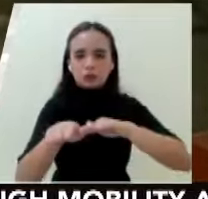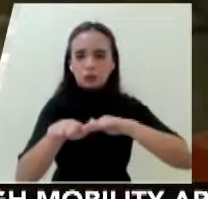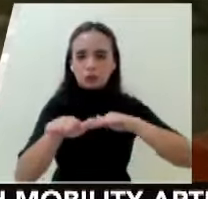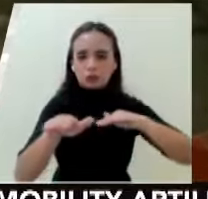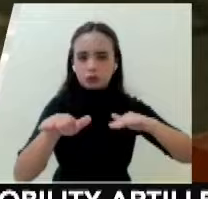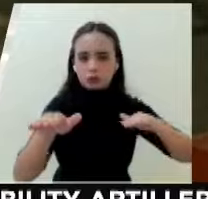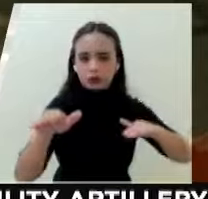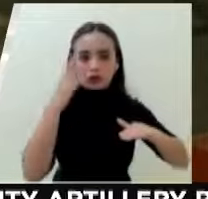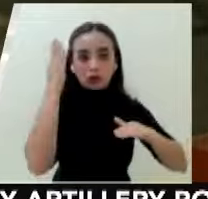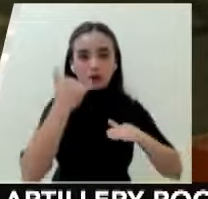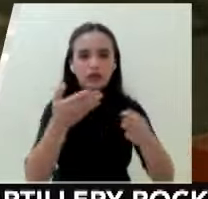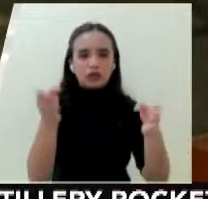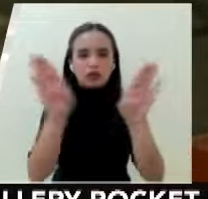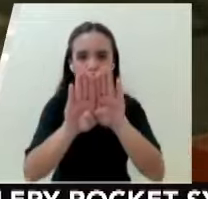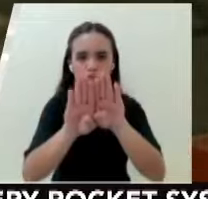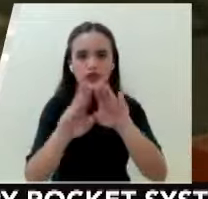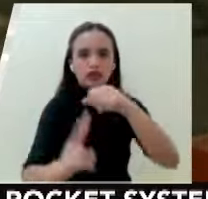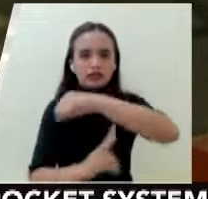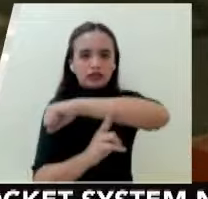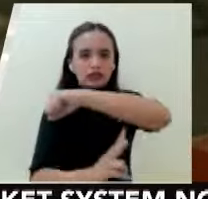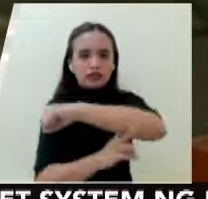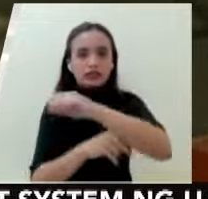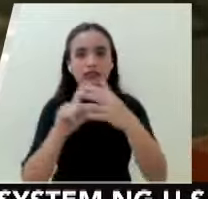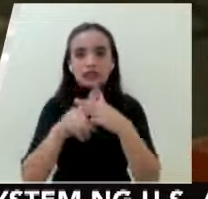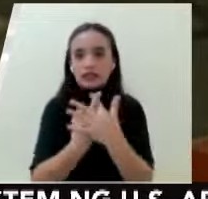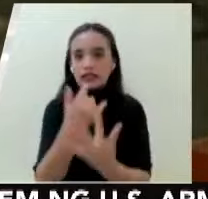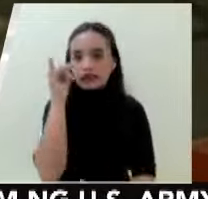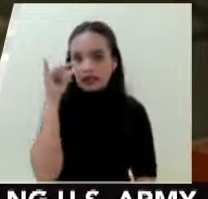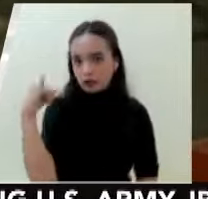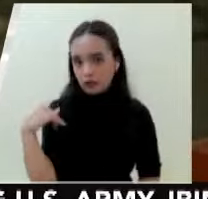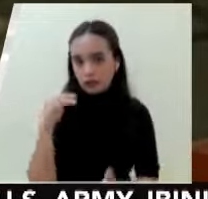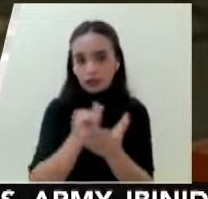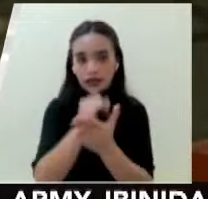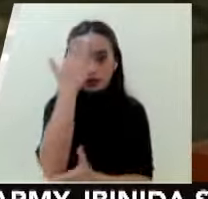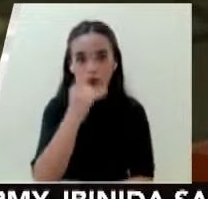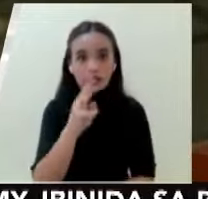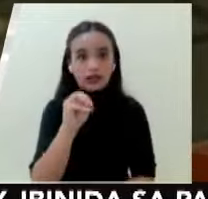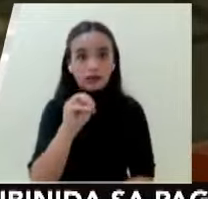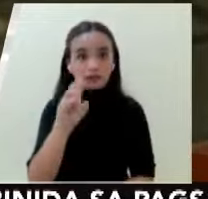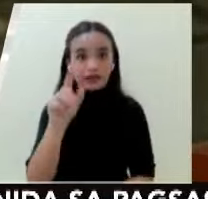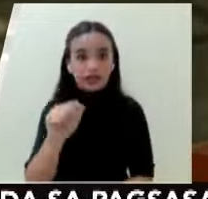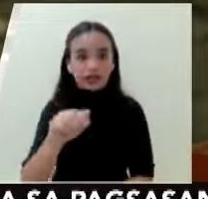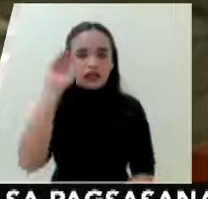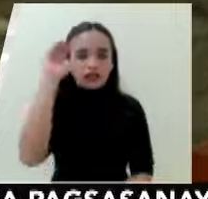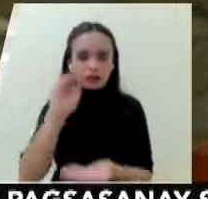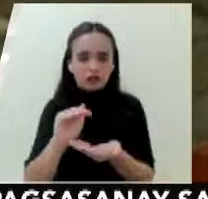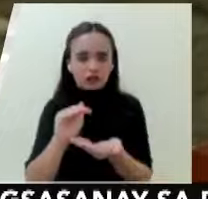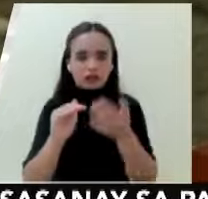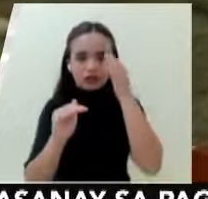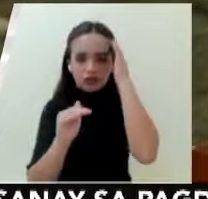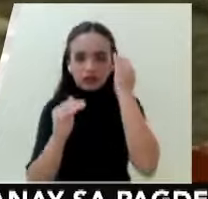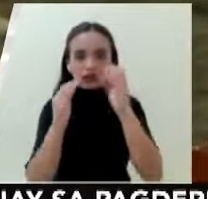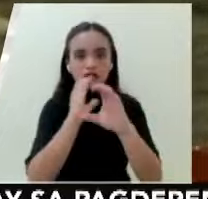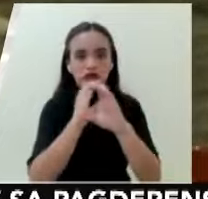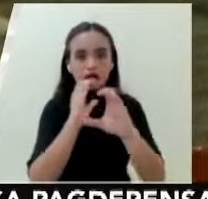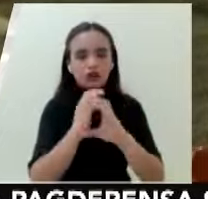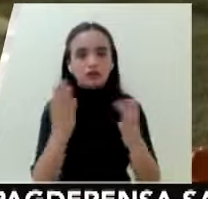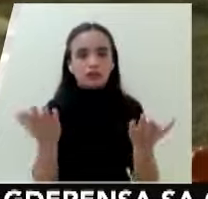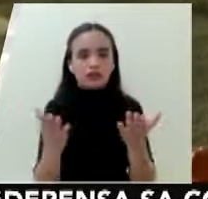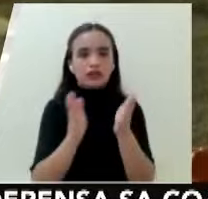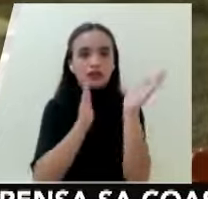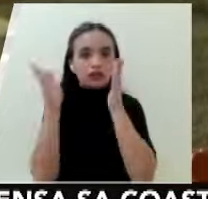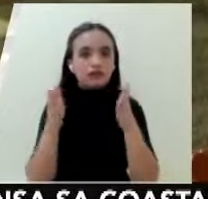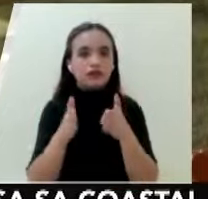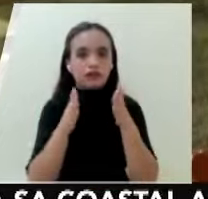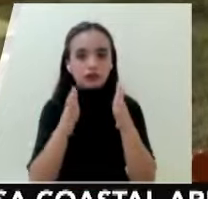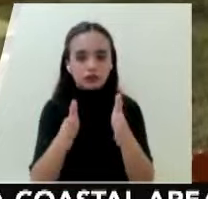sarado na yung flyover simula pa kahapon. Kaya nga yung MMDA, babawasan yung volume ng mga sasakyan na sisisikan doon sa service road. At yung